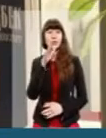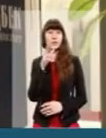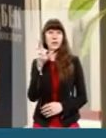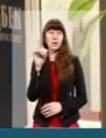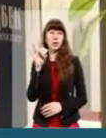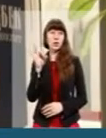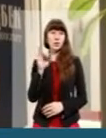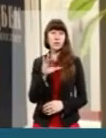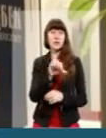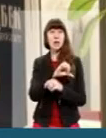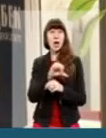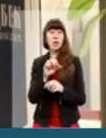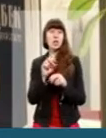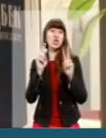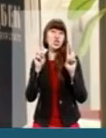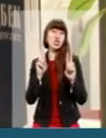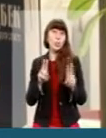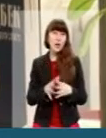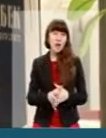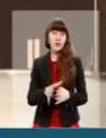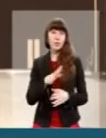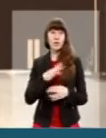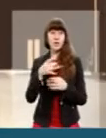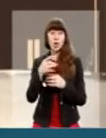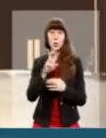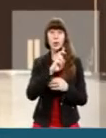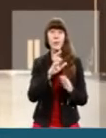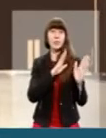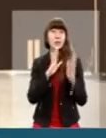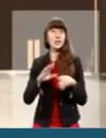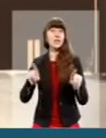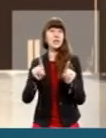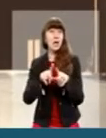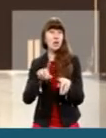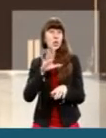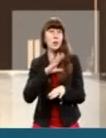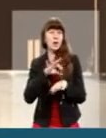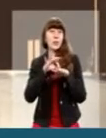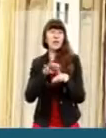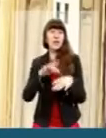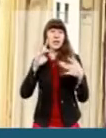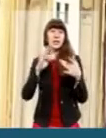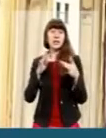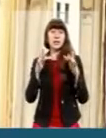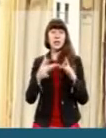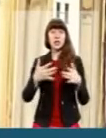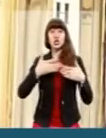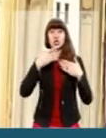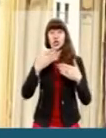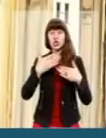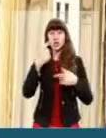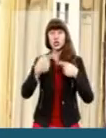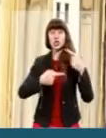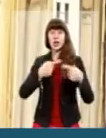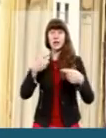кітапханаларда жұмыстарын тоқтатпады. Әлеуметтік желілердегі парақшалар мен ресми сайттар арқылы онлайн оқулар ұйымдастырып, келушілер санын азайту